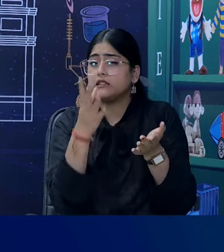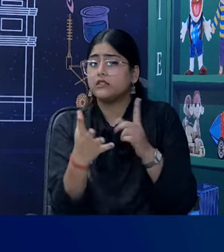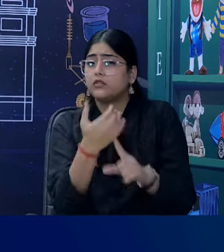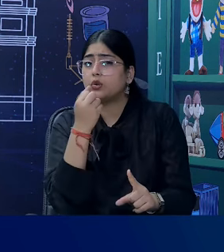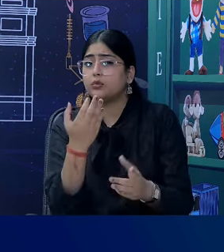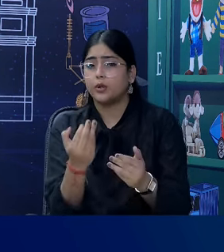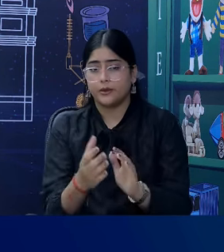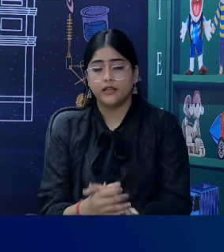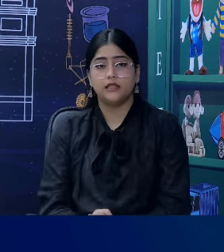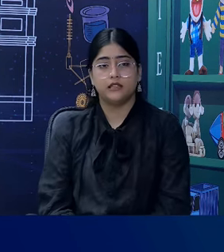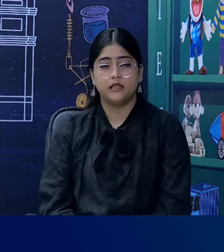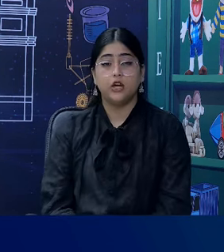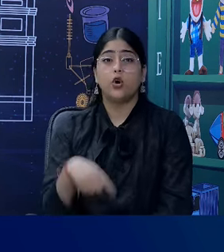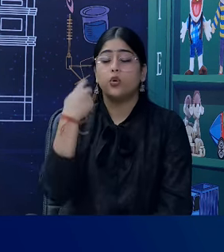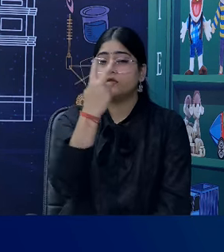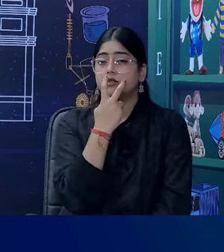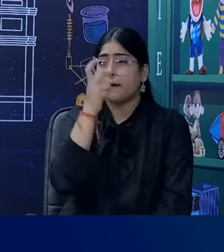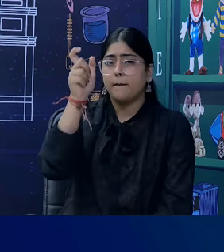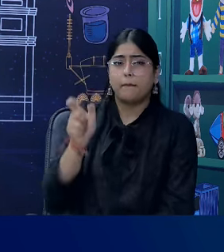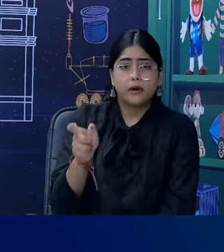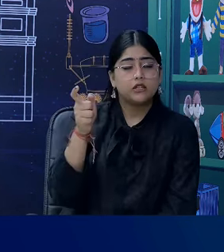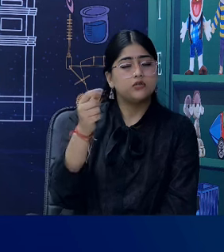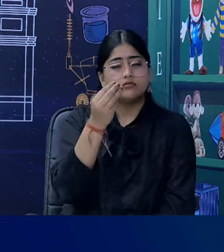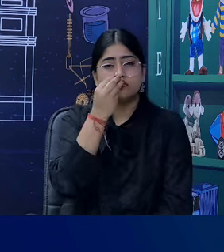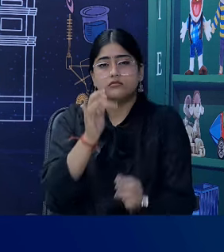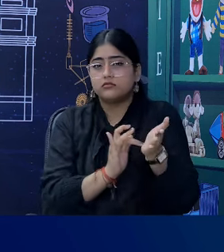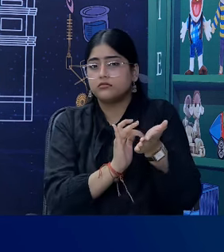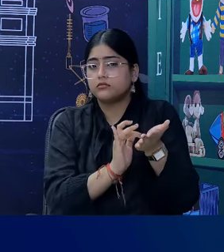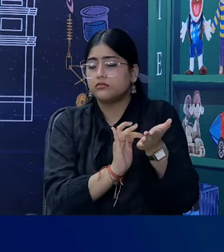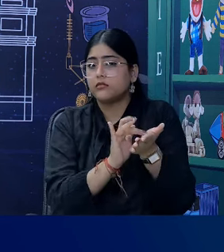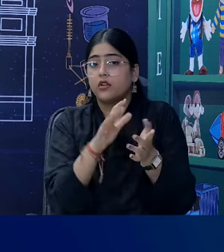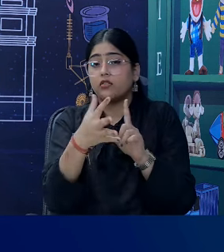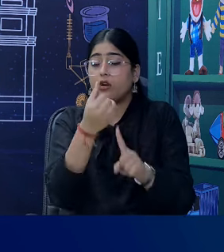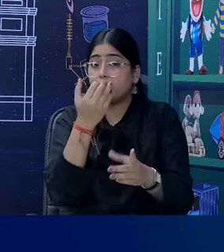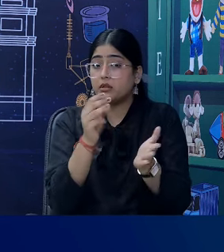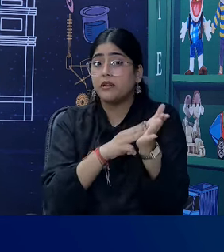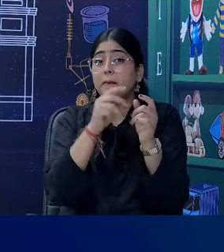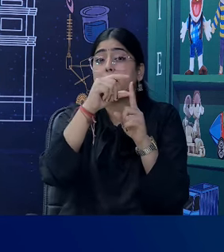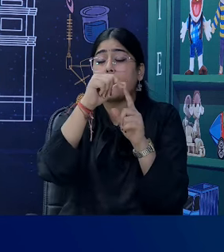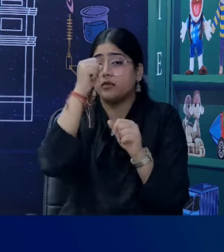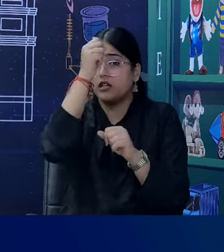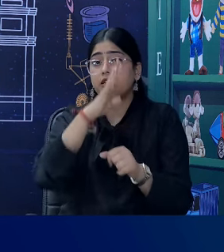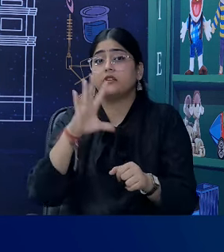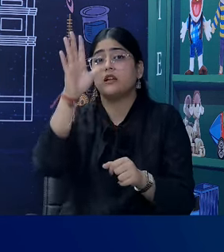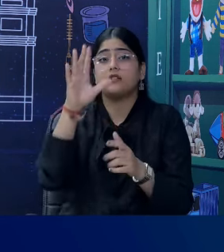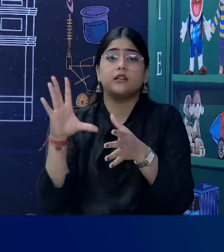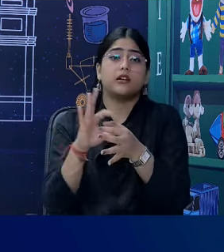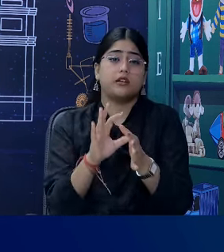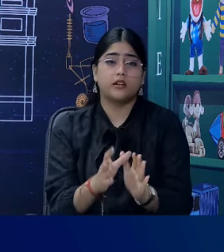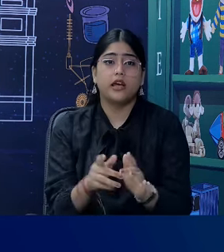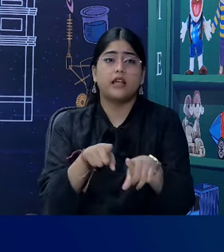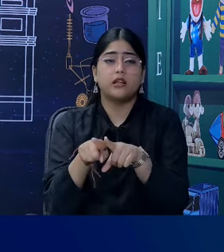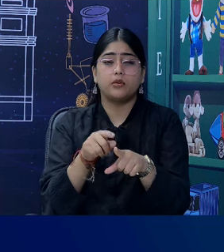एक दृष्टि बाधित जो बच्चा है वो आराम से टच करके पता लगा सकता है कि इंडिया का मैप है और कौन सा क्षेत्र कहां है इसके लिए जैसे हमने